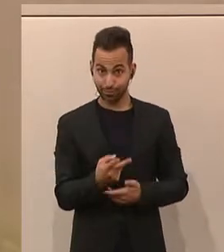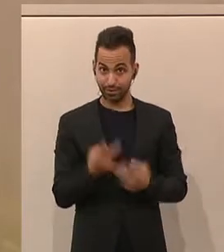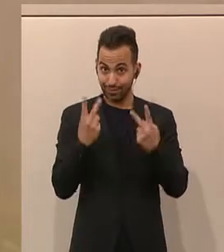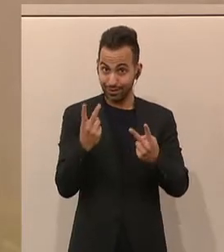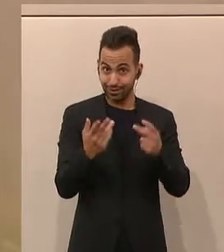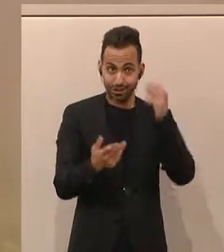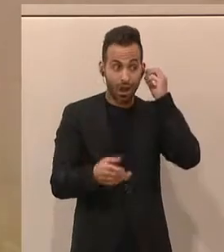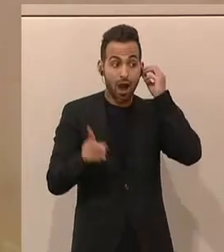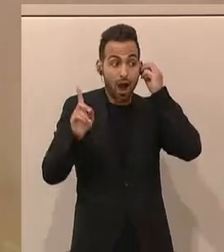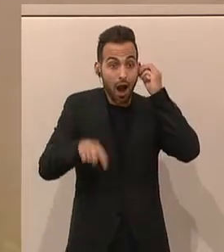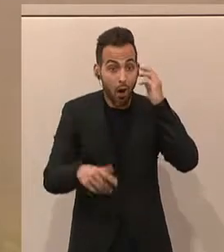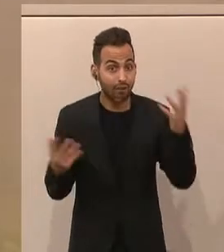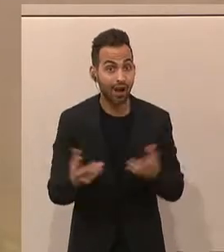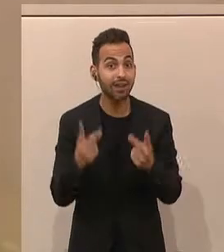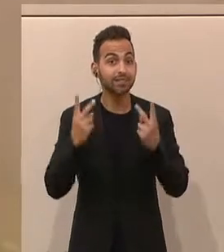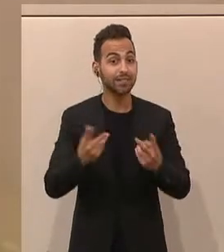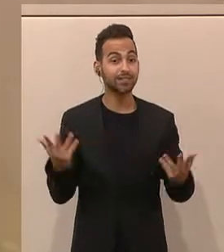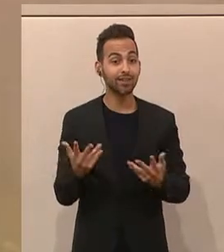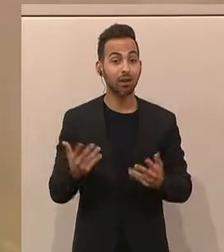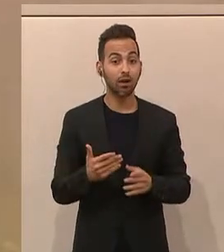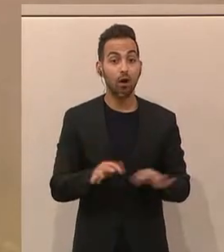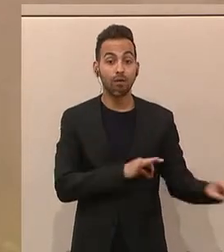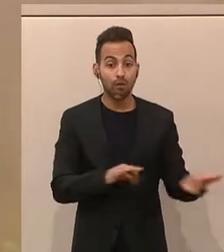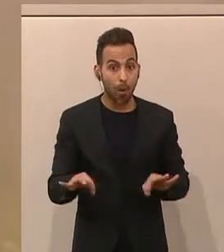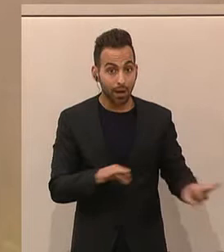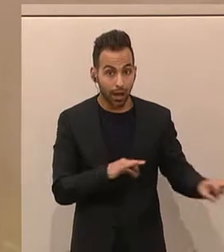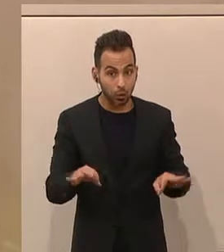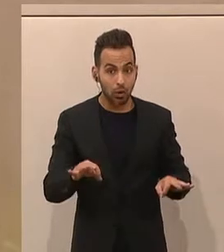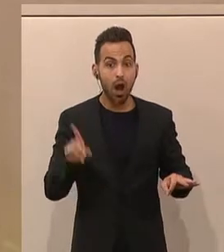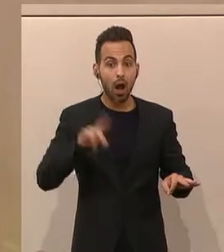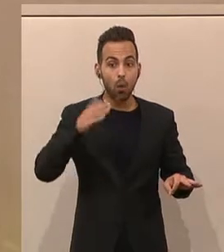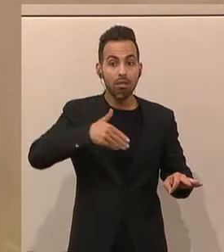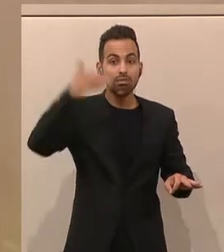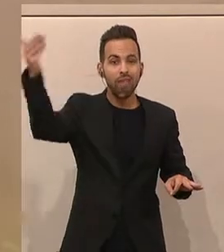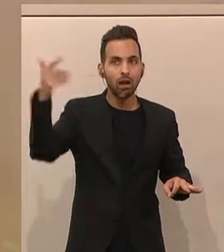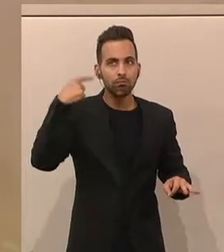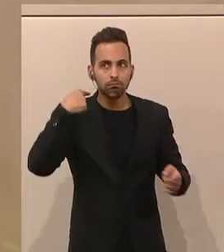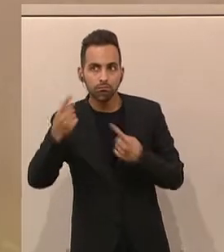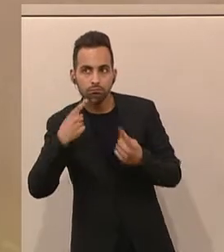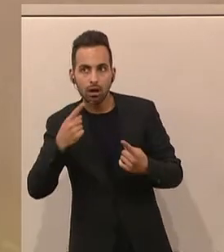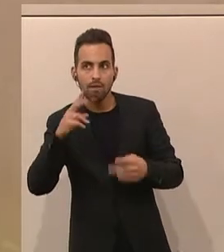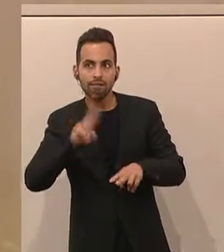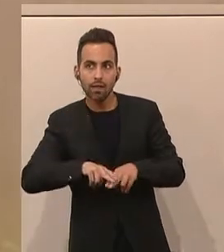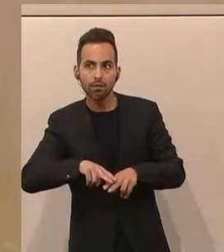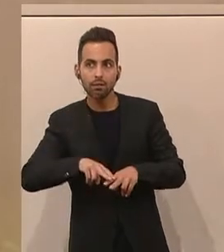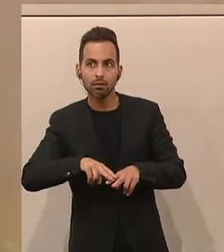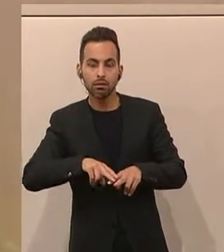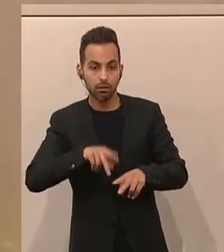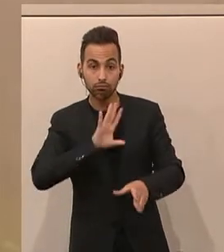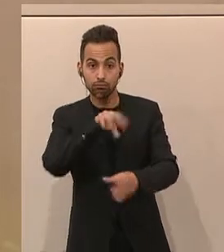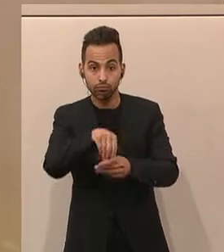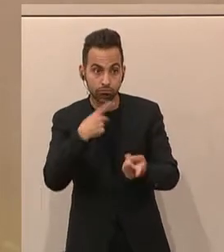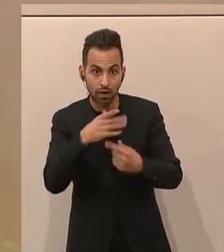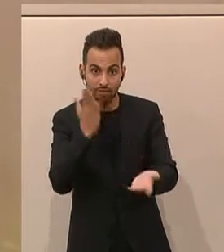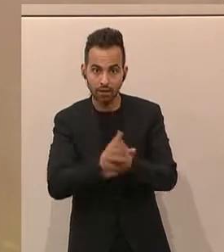auch die Vorbereitung und die Nachbereitung der Lehrerinnen und Lehrer ist, wenn das stattgefunden hat. Und wir sind alle